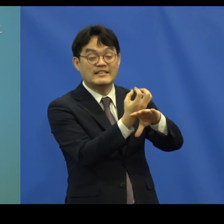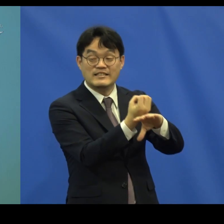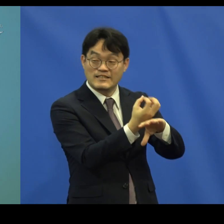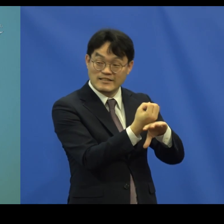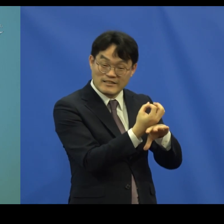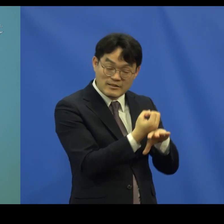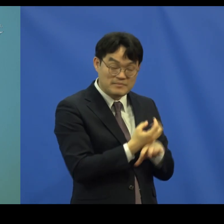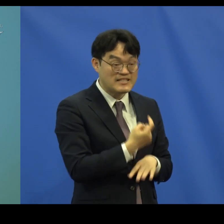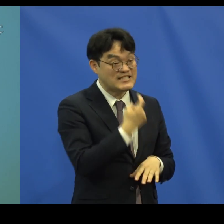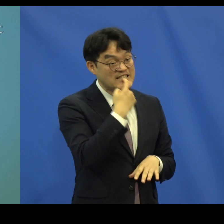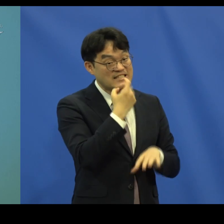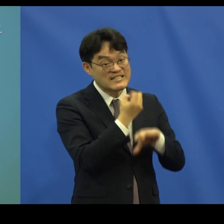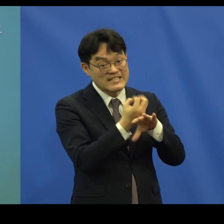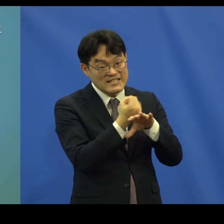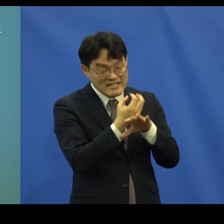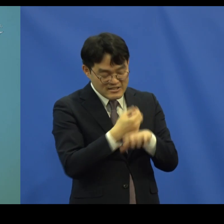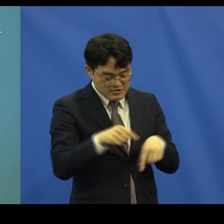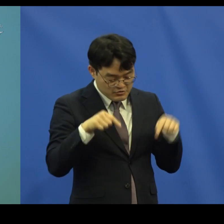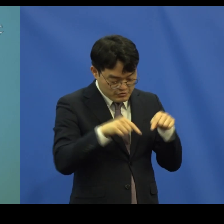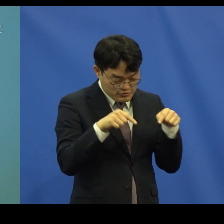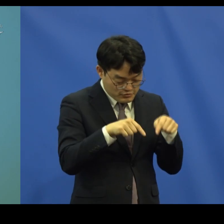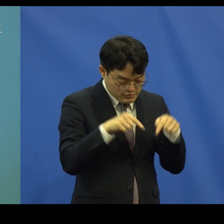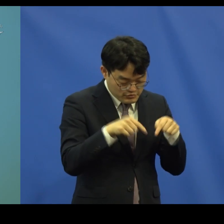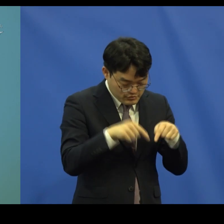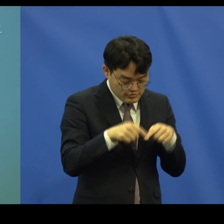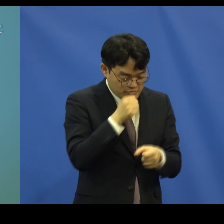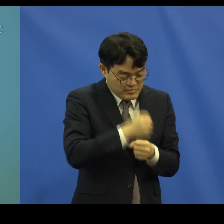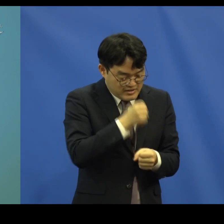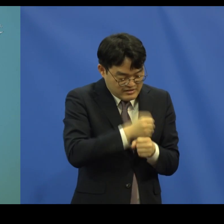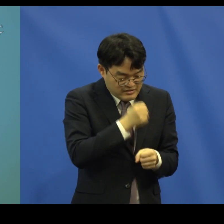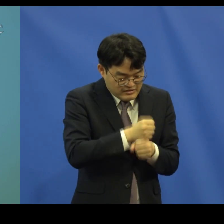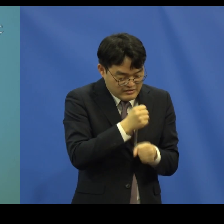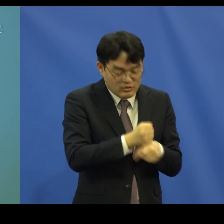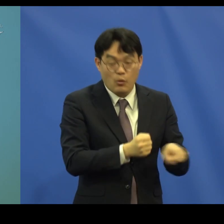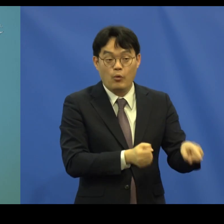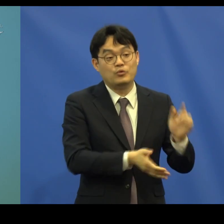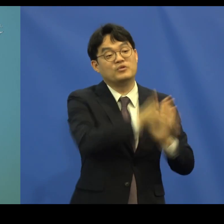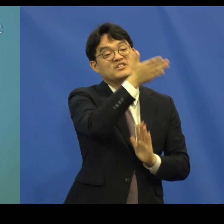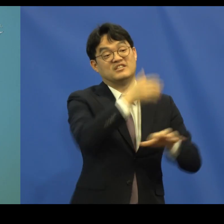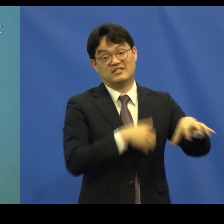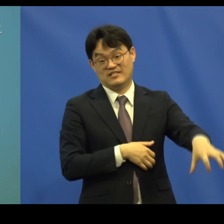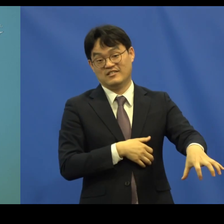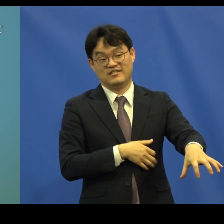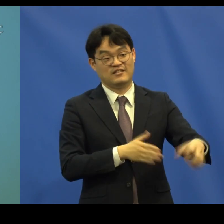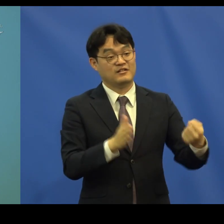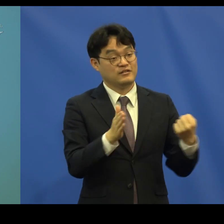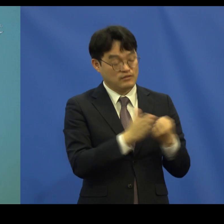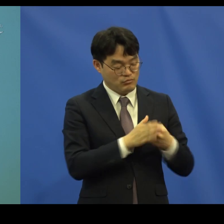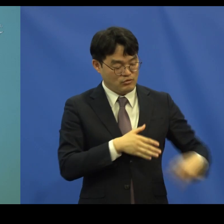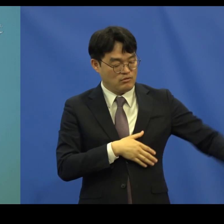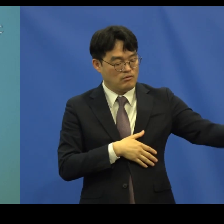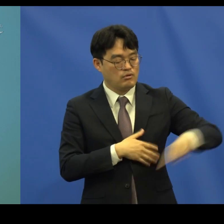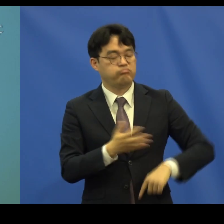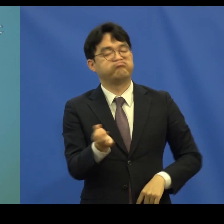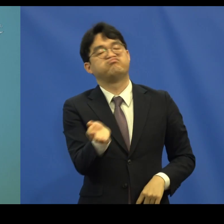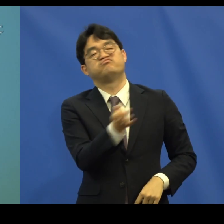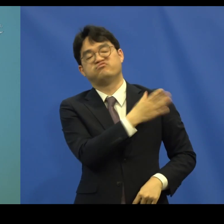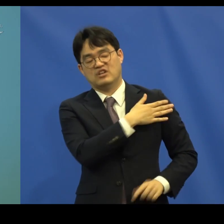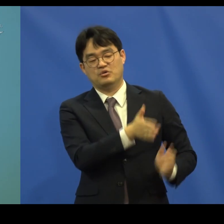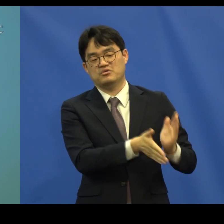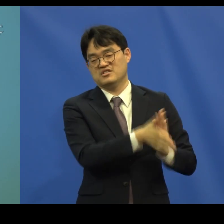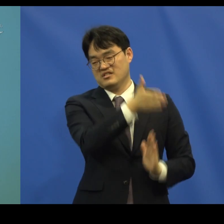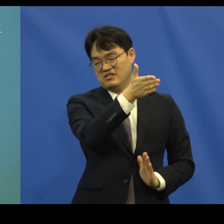금화, 은화를 제조하는 도시가 있었습니다. 그러니까 돈이 많았어요. 그리고 이 사대라는 도시